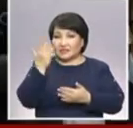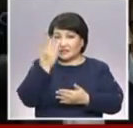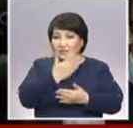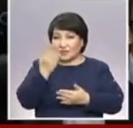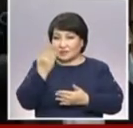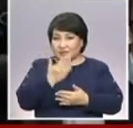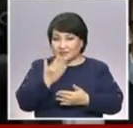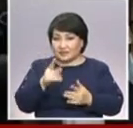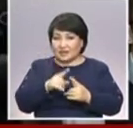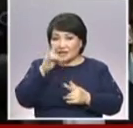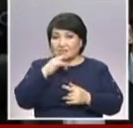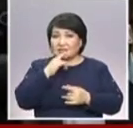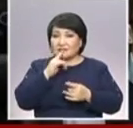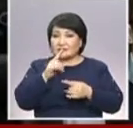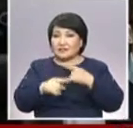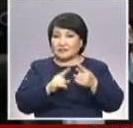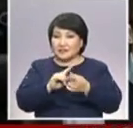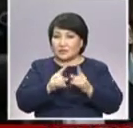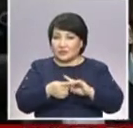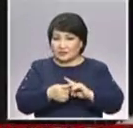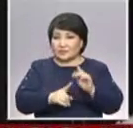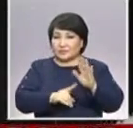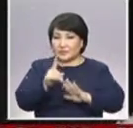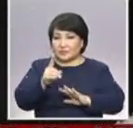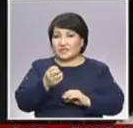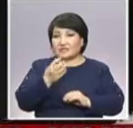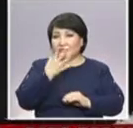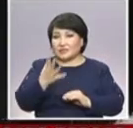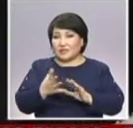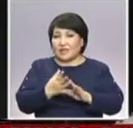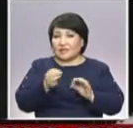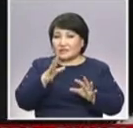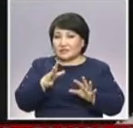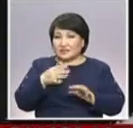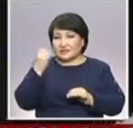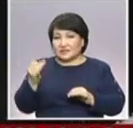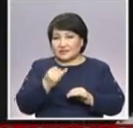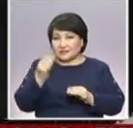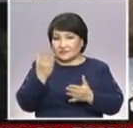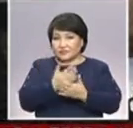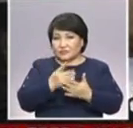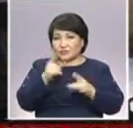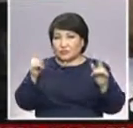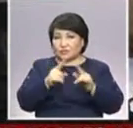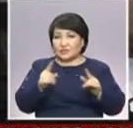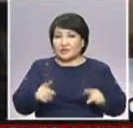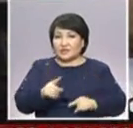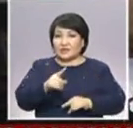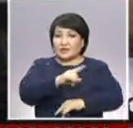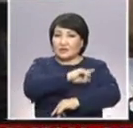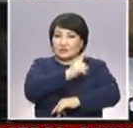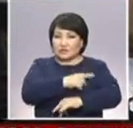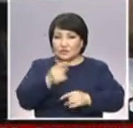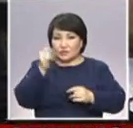қазақ тіліне аударылып, дыбысталуы жақсы бастама. Жаңа қызықты эпизодтарға толы «Жұлдызды соғыстар күштің оянуы» атты фильм қазақ тілінде